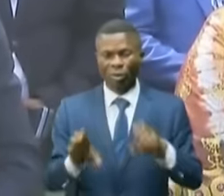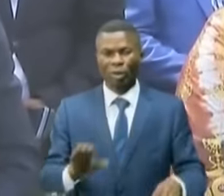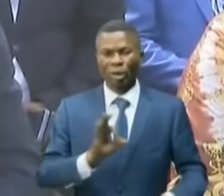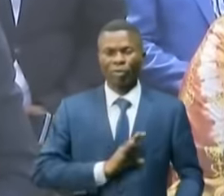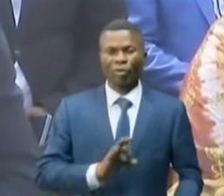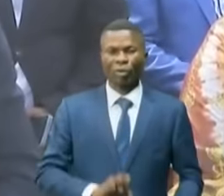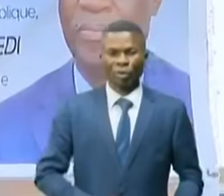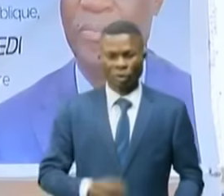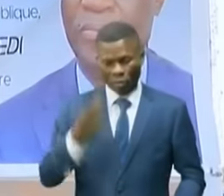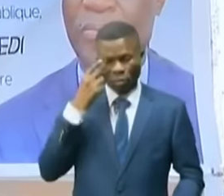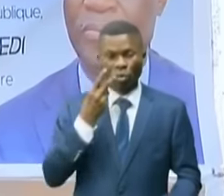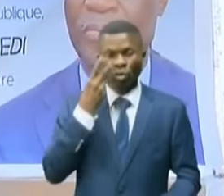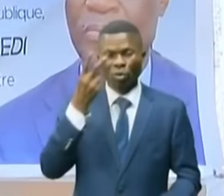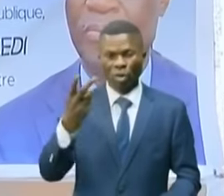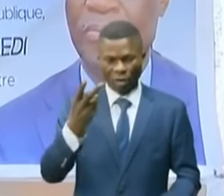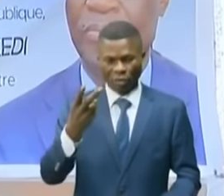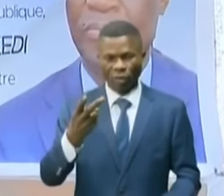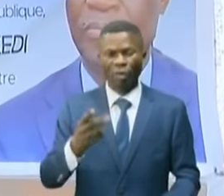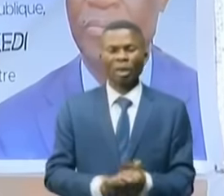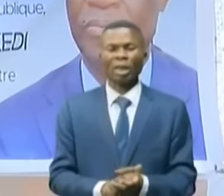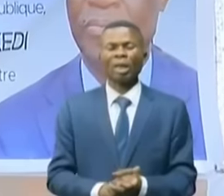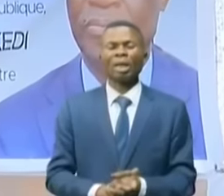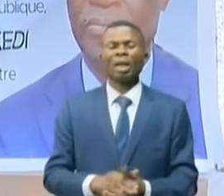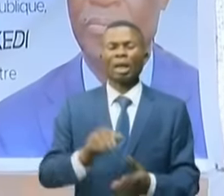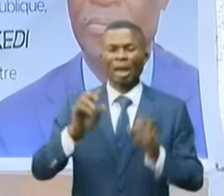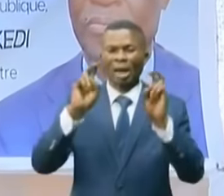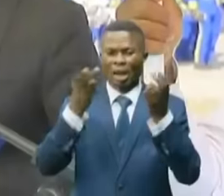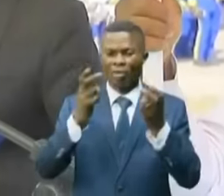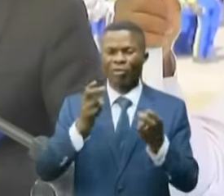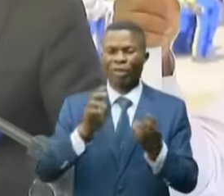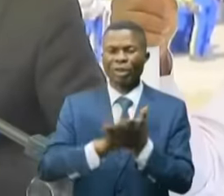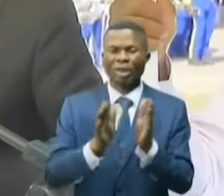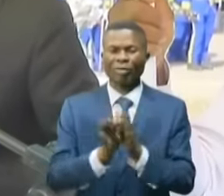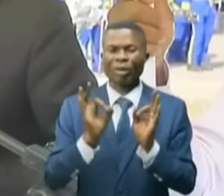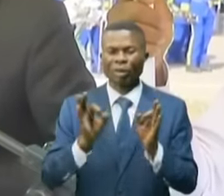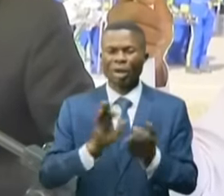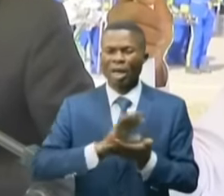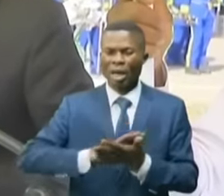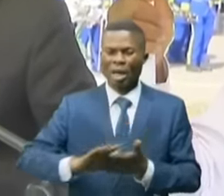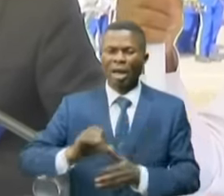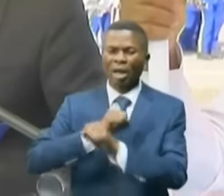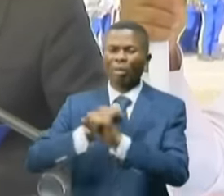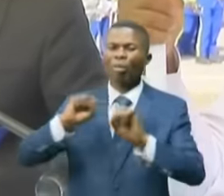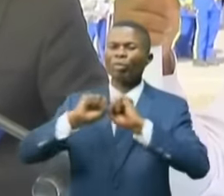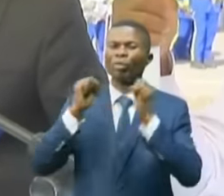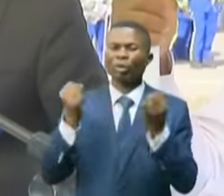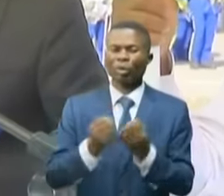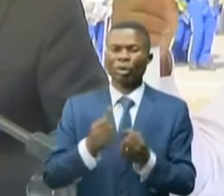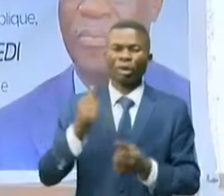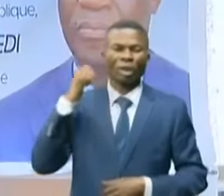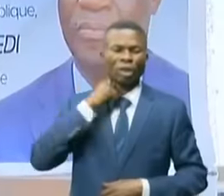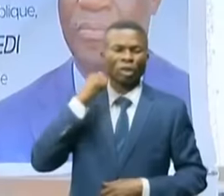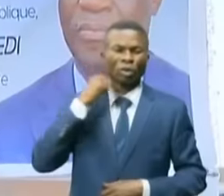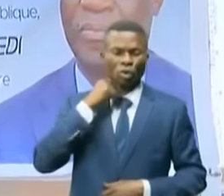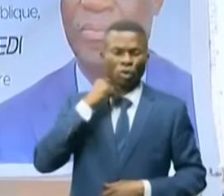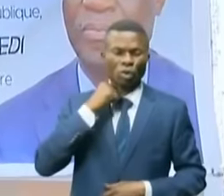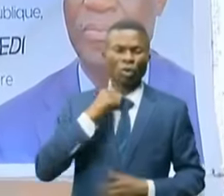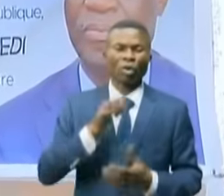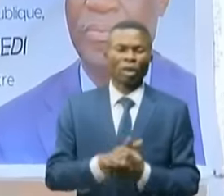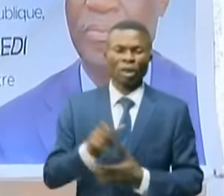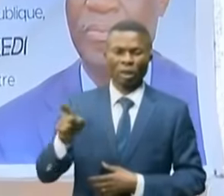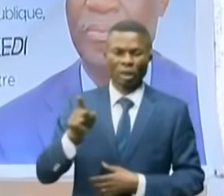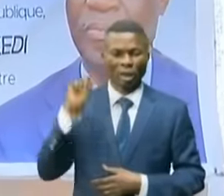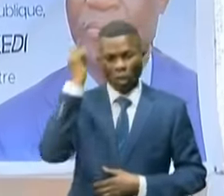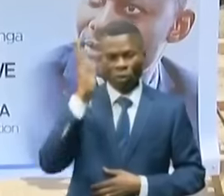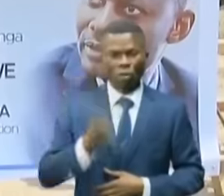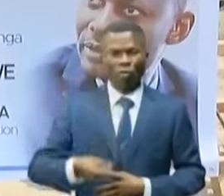Tshilombo, pour sa vision matérialisée par le ministre de la Santé publique, Hygiène et Prévoyance sociale, le docteur Samuel Roger Kamba, et le